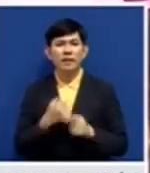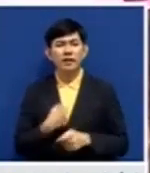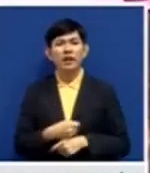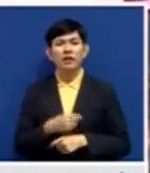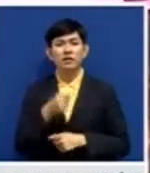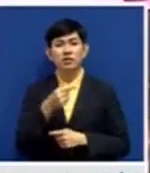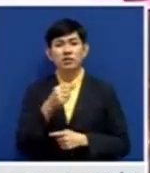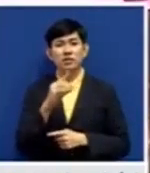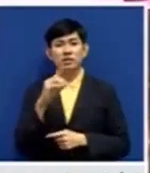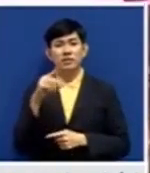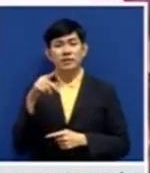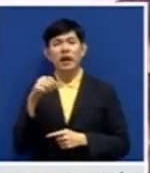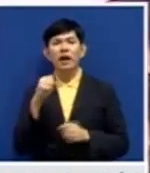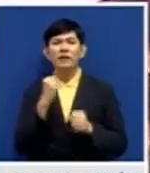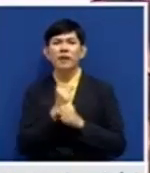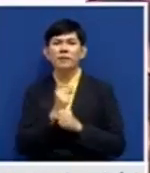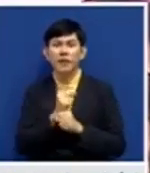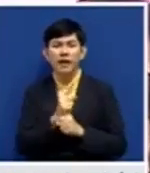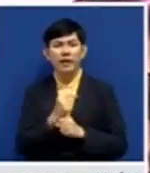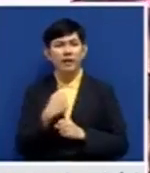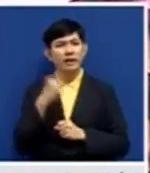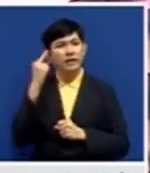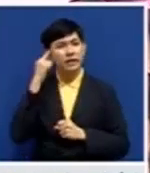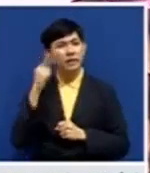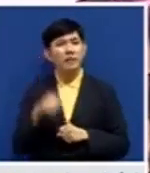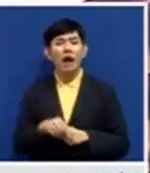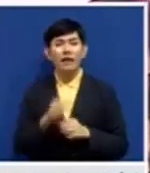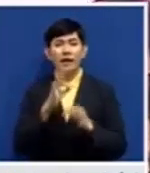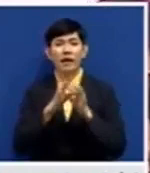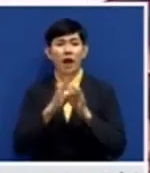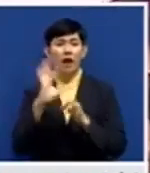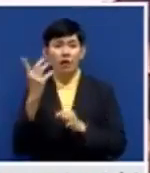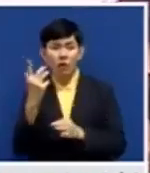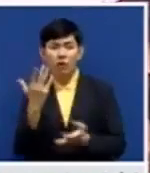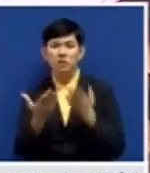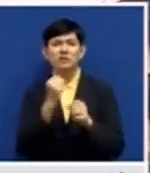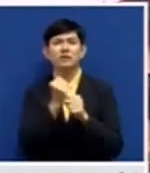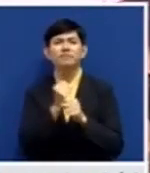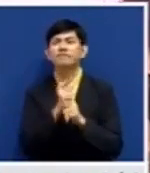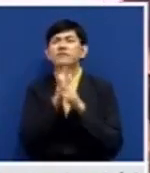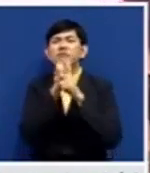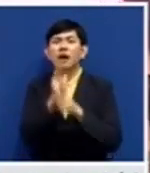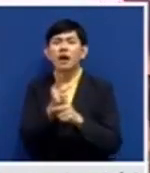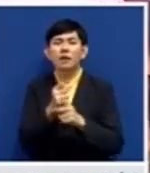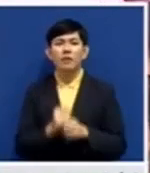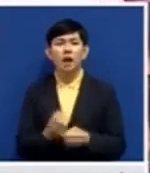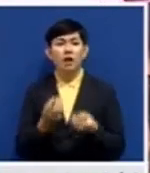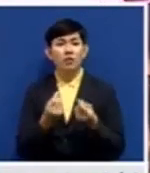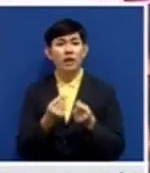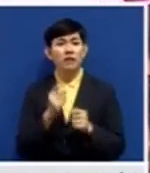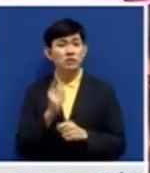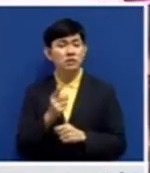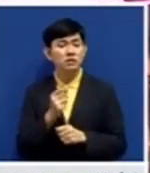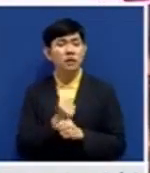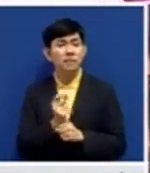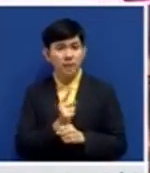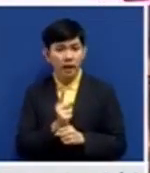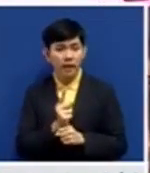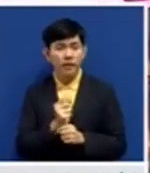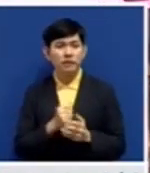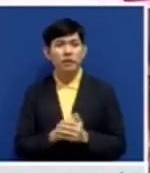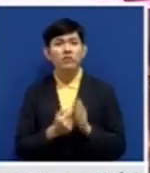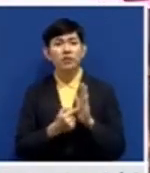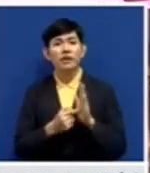Efficient Coefficient ซึ่งทั้ง World Bank ทั้งสหรัฐทำทั้งนั้นน่ะตัวเลขจริงก็คืออะไรล่าสุดนี่เนี่ย